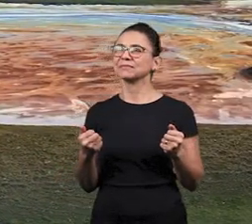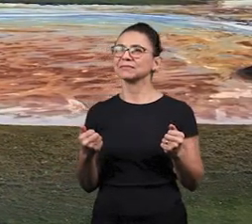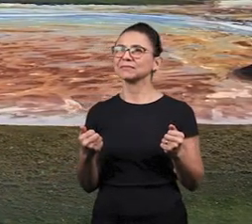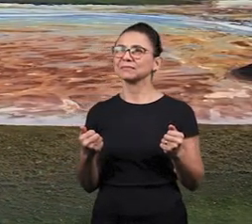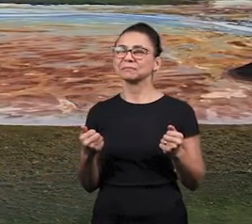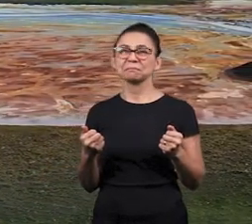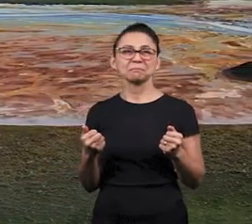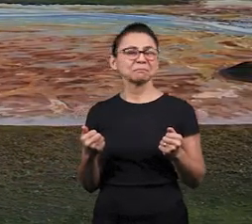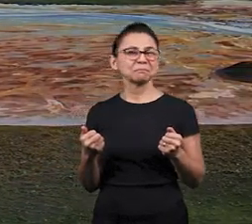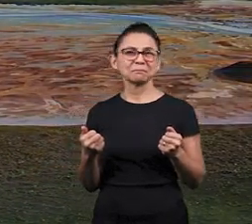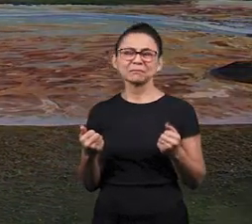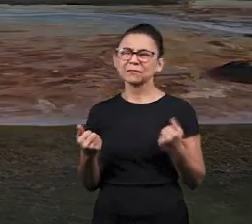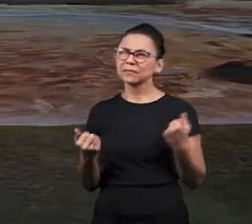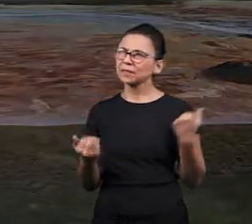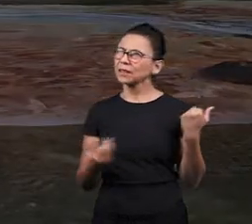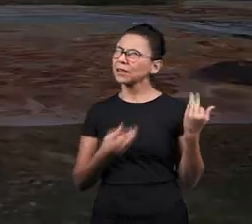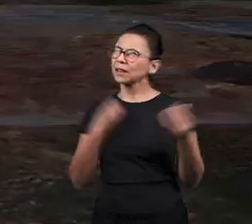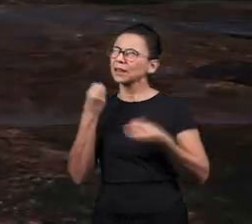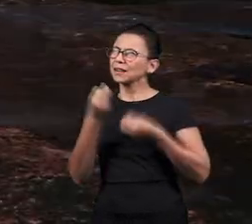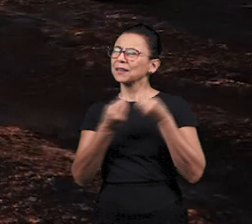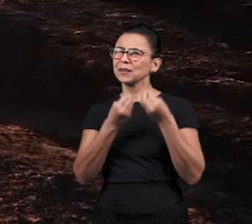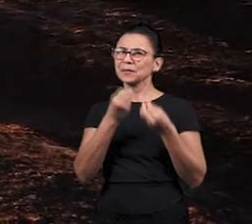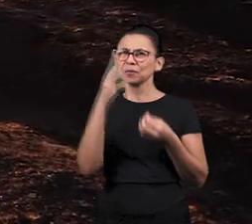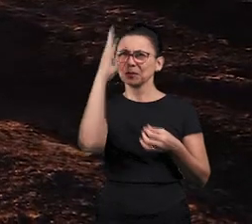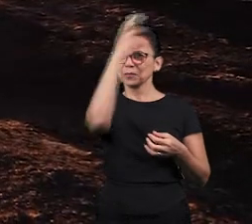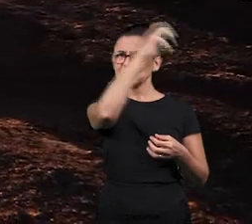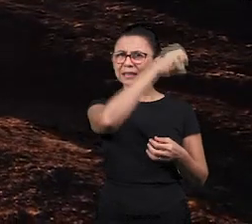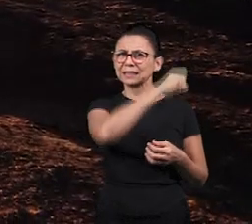Насколько она возвышенная,